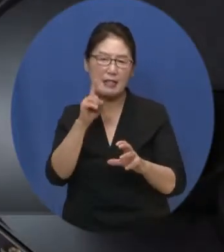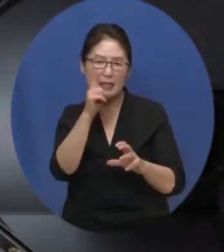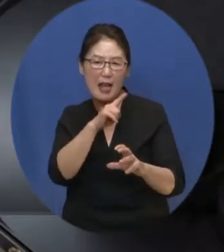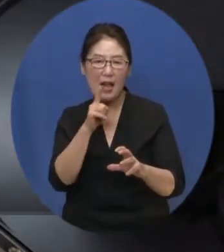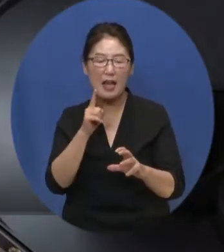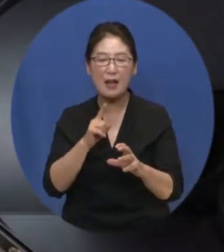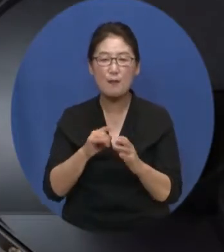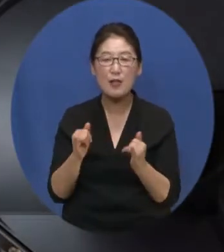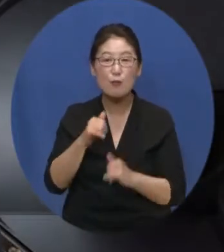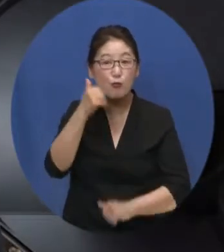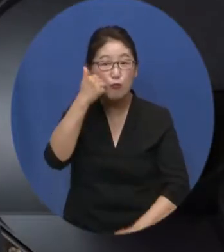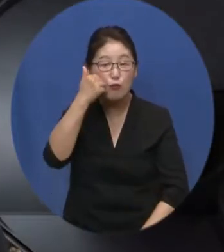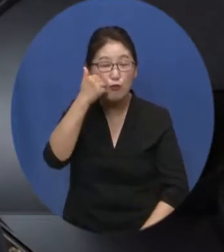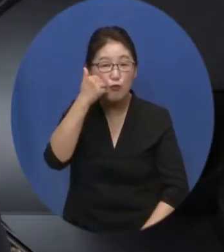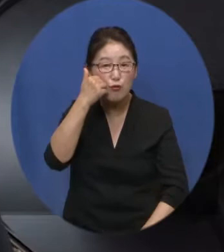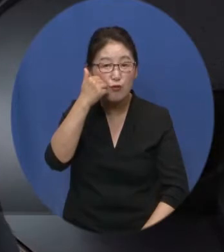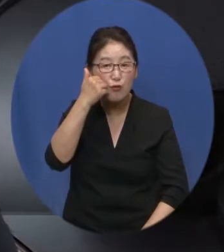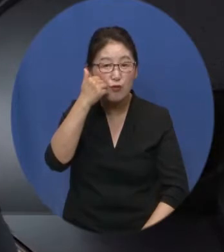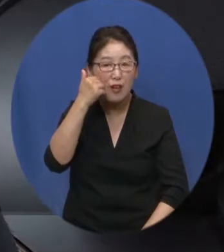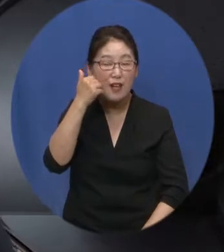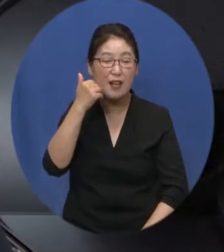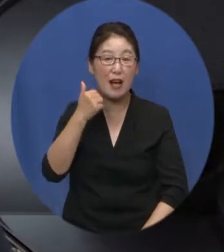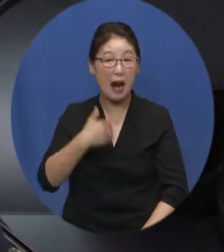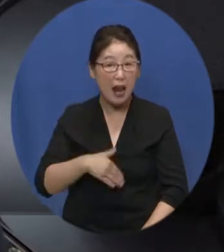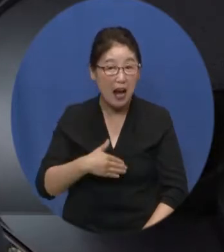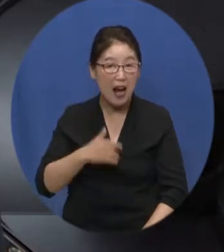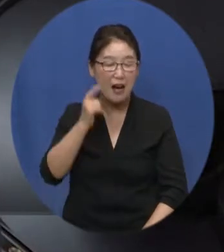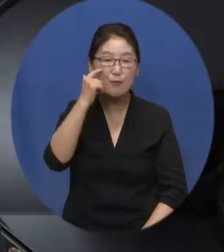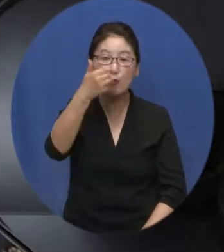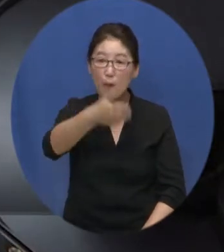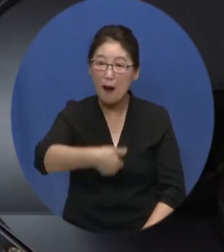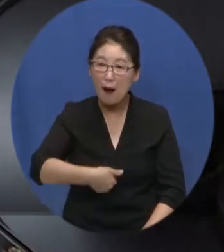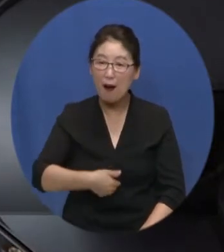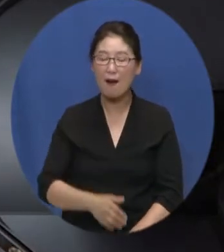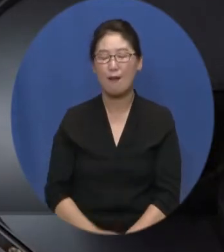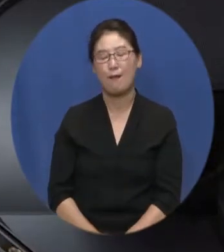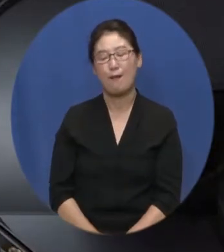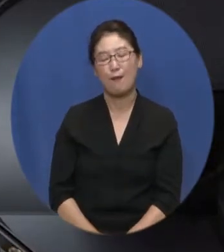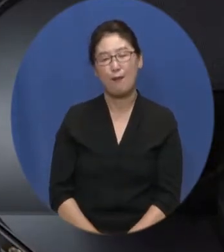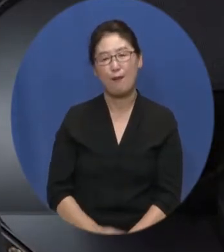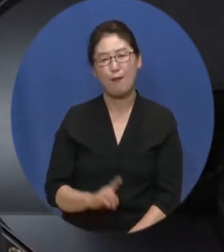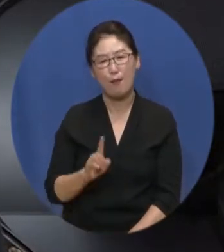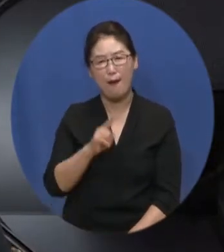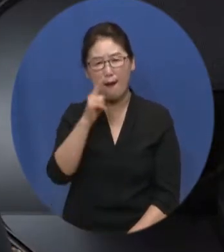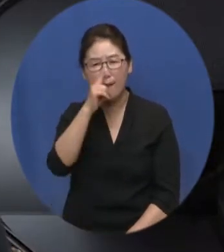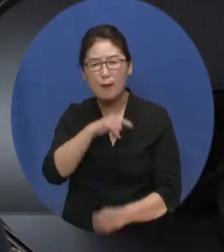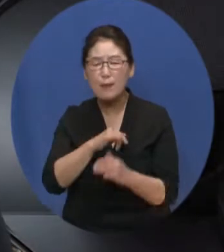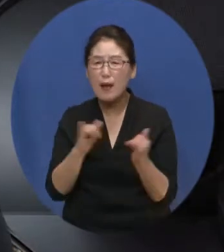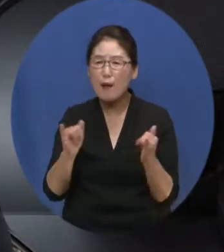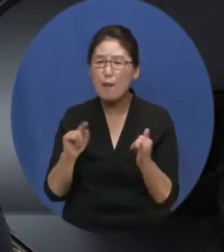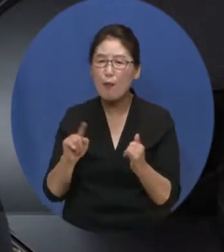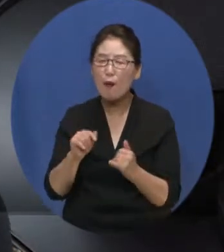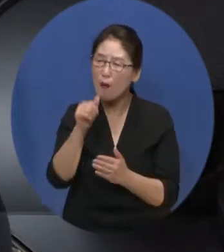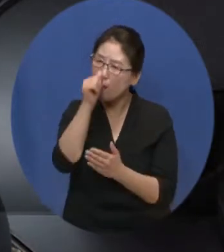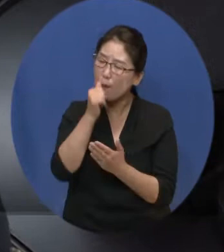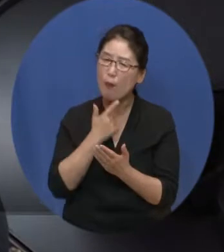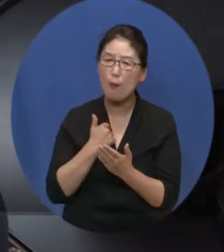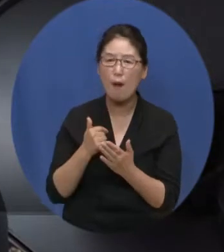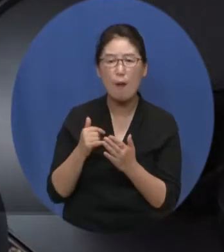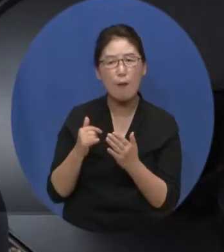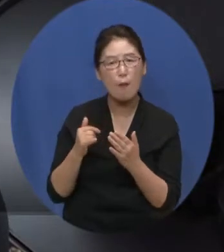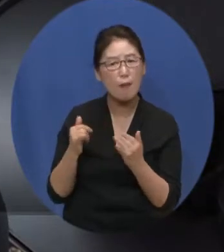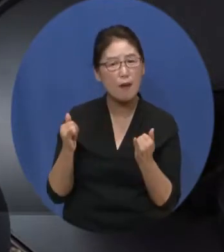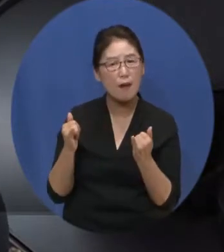라는 그런 저한테 질문을 하시더라구요 근데 이제 생각해보면 정말 나쁜 사람들은 어 정말 지금